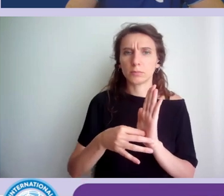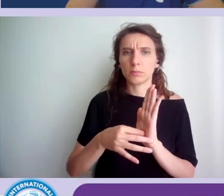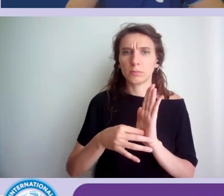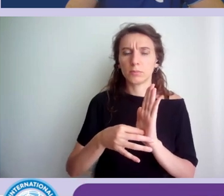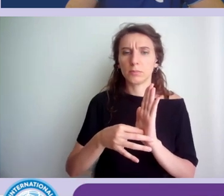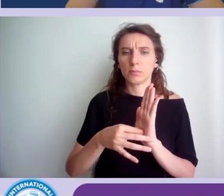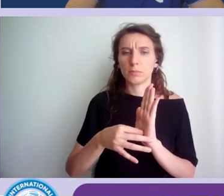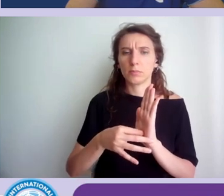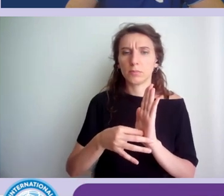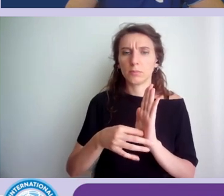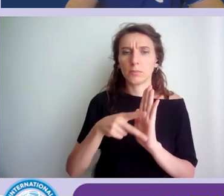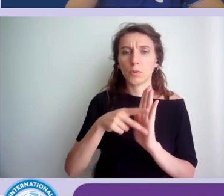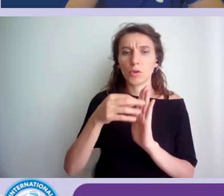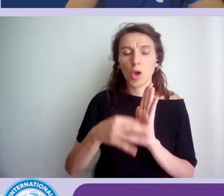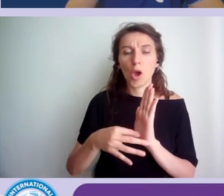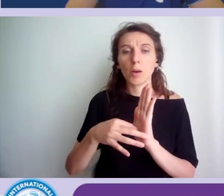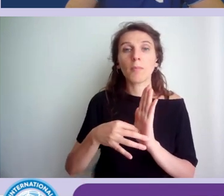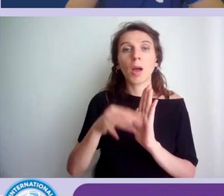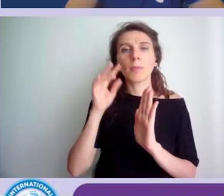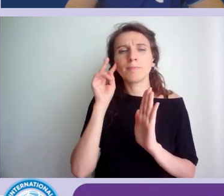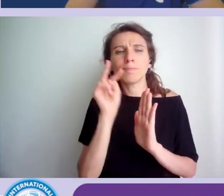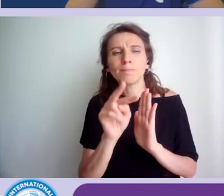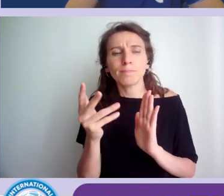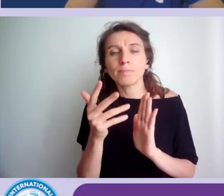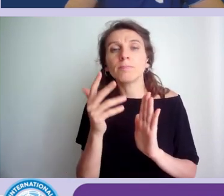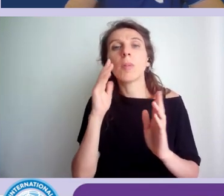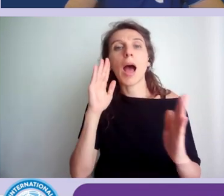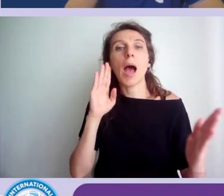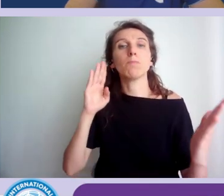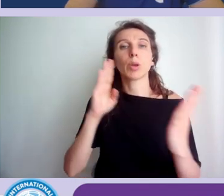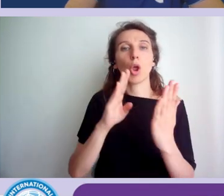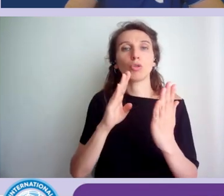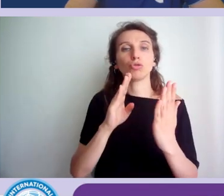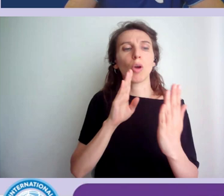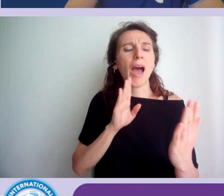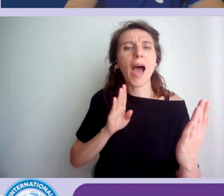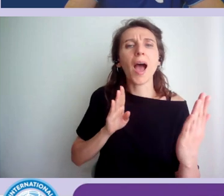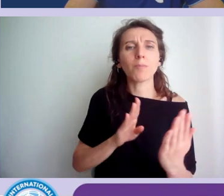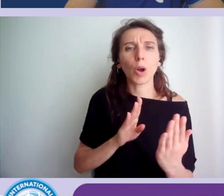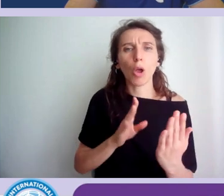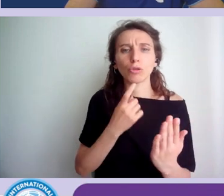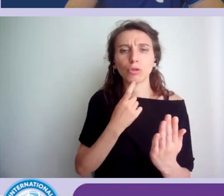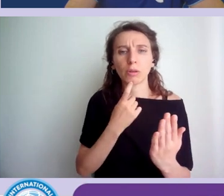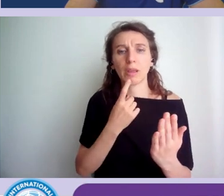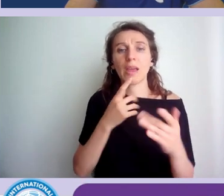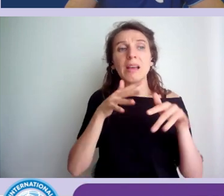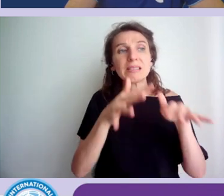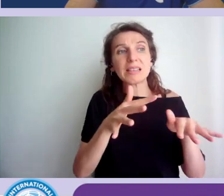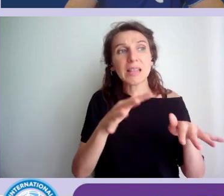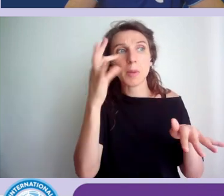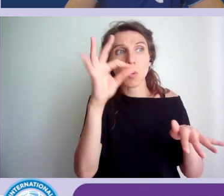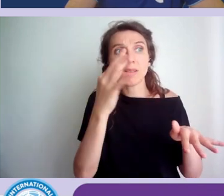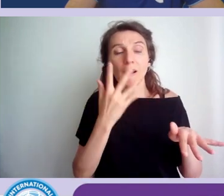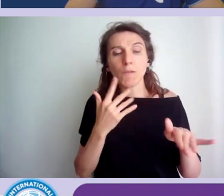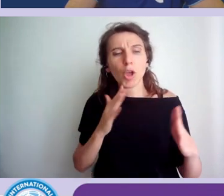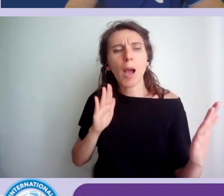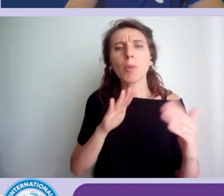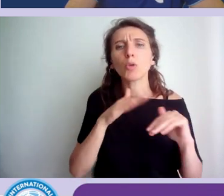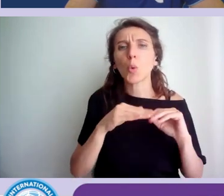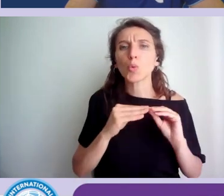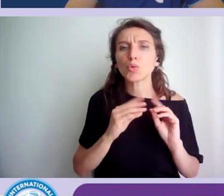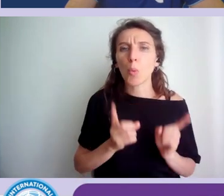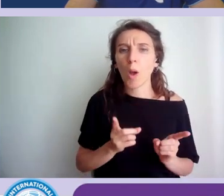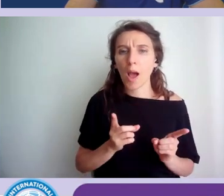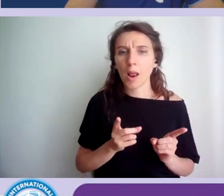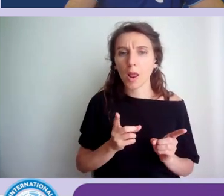No al all'ap che Adotto per avere dei sistemi di qualità in termini di